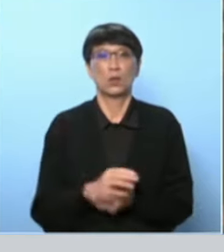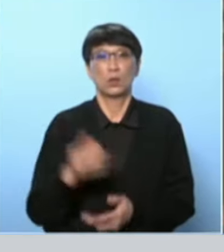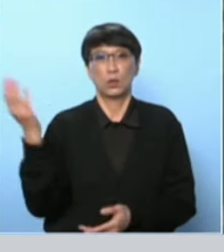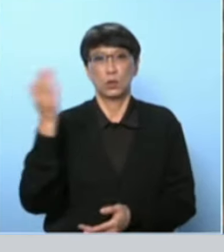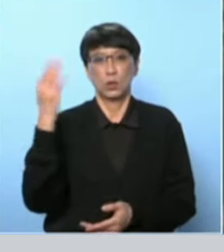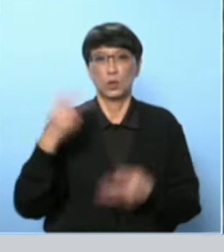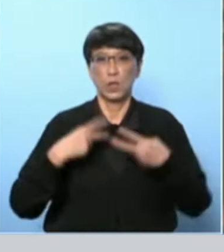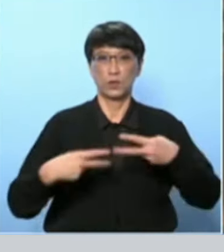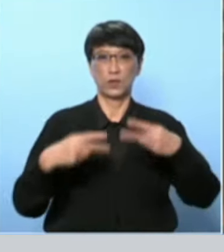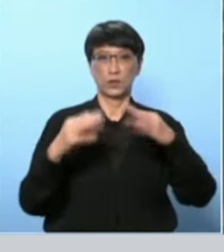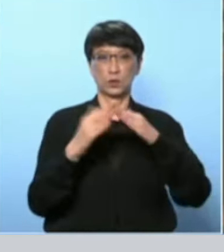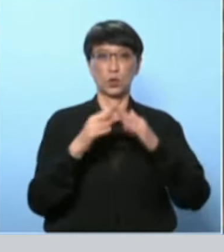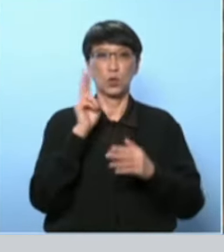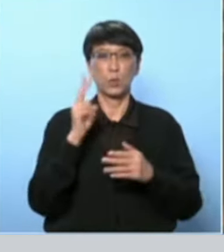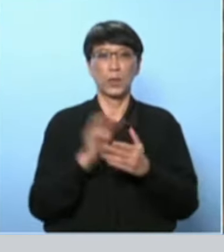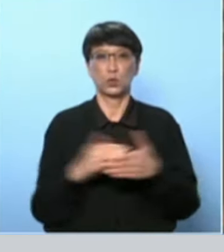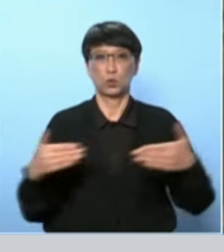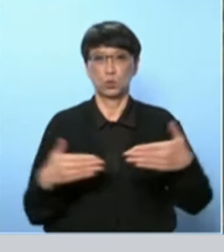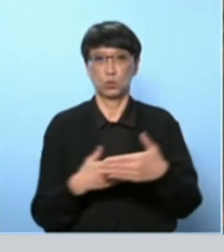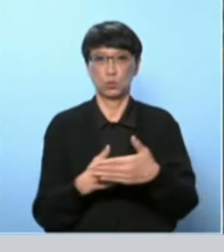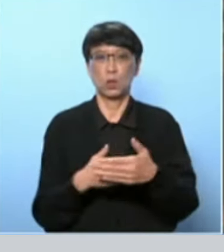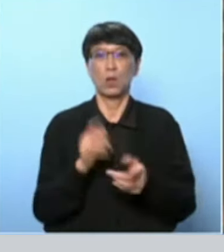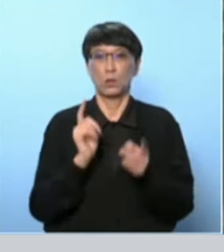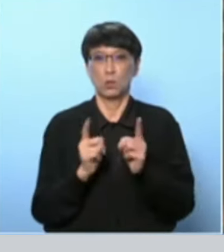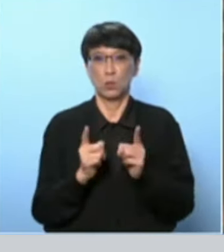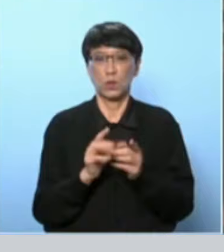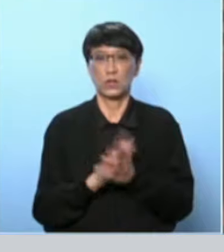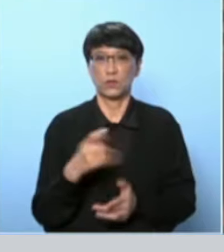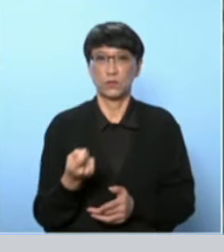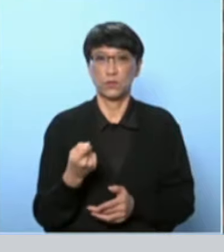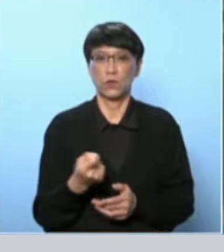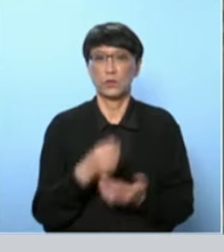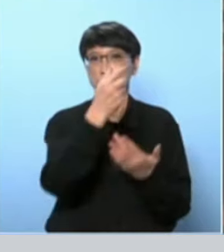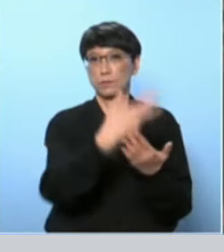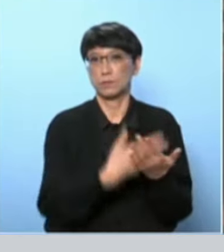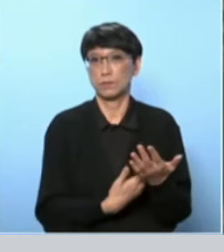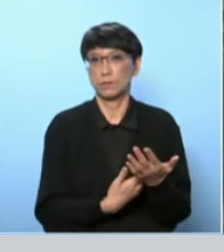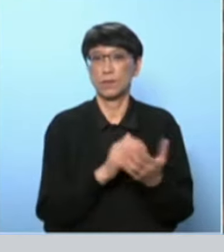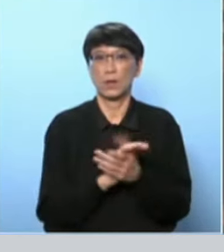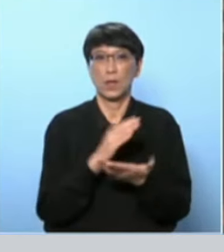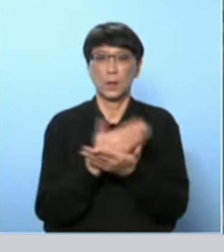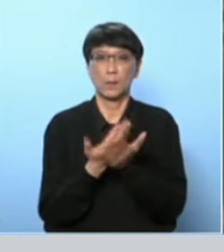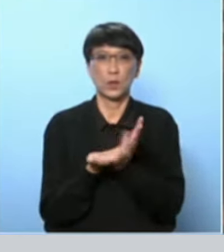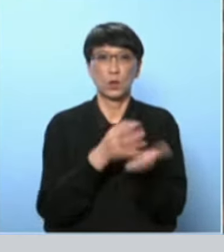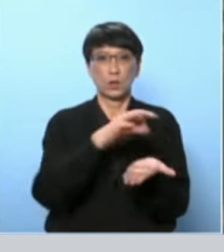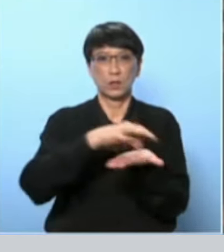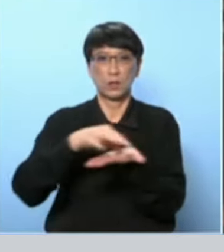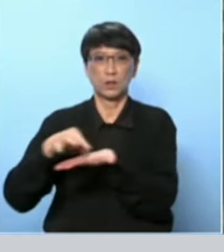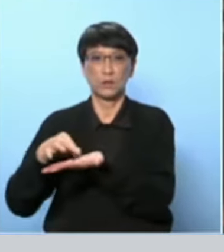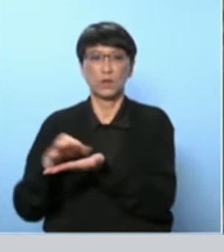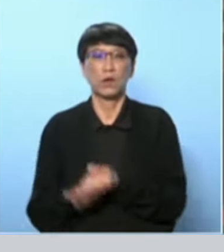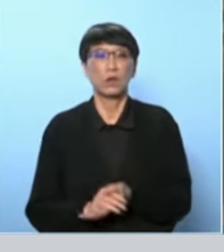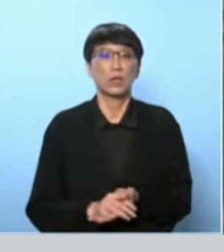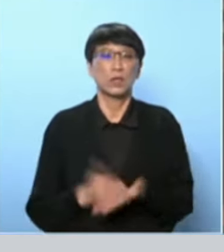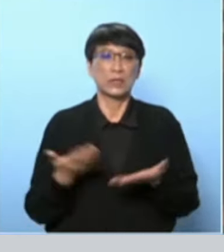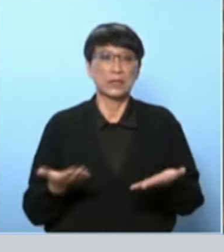的界別、譬如在運輸上面會不會有一些更加方便的措施、不同的景點，其實現在在不同的